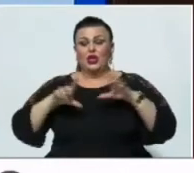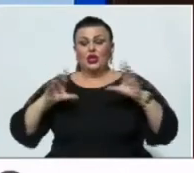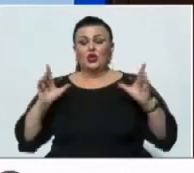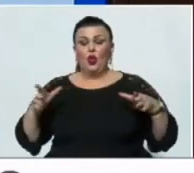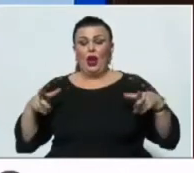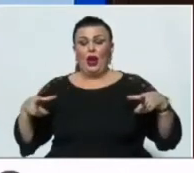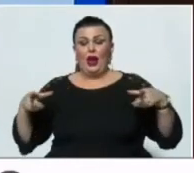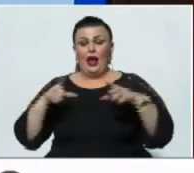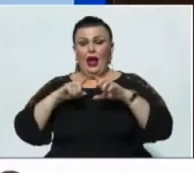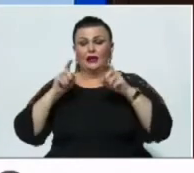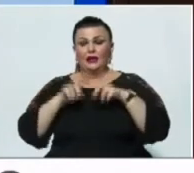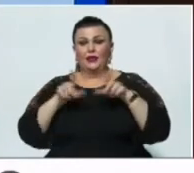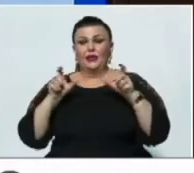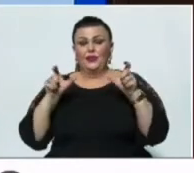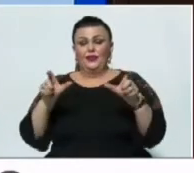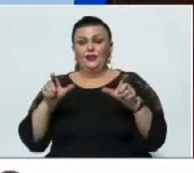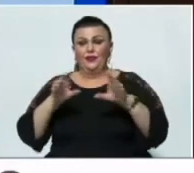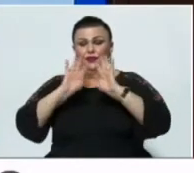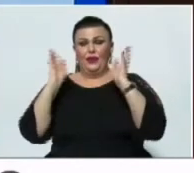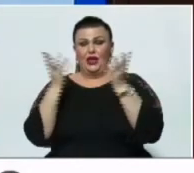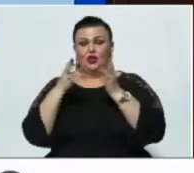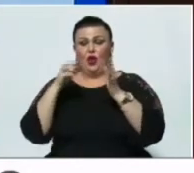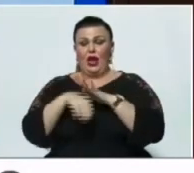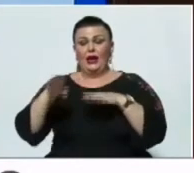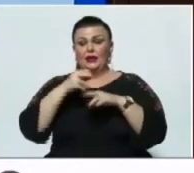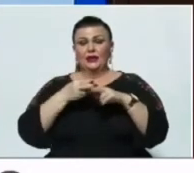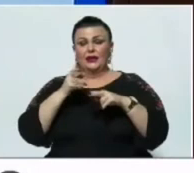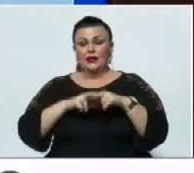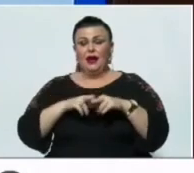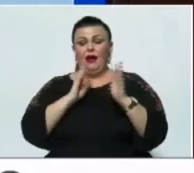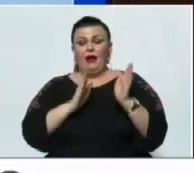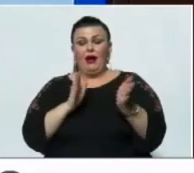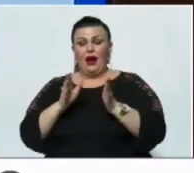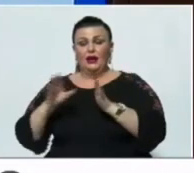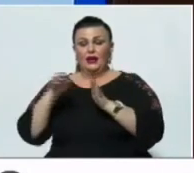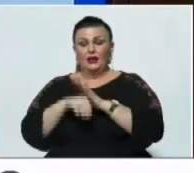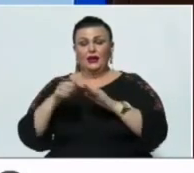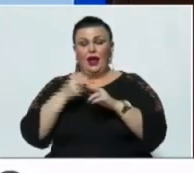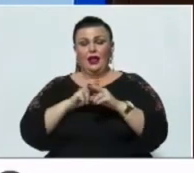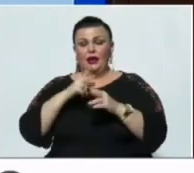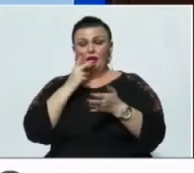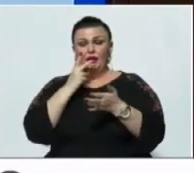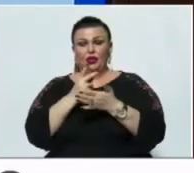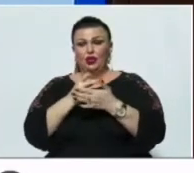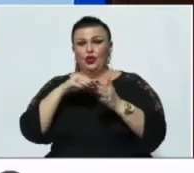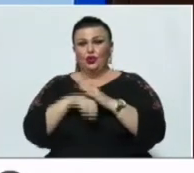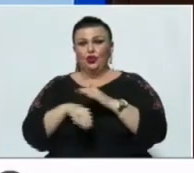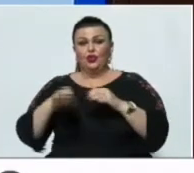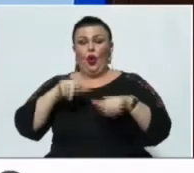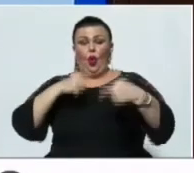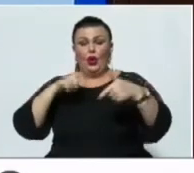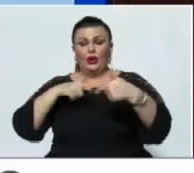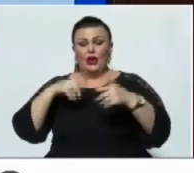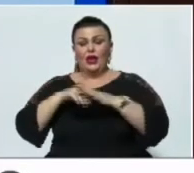şəkildə onlayn platformalar üzərindən həyata keçirilmişdir. Ümumilikdə 25 onlayn layihə və 72 webinar həyata keçirilmişdir.